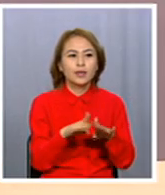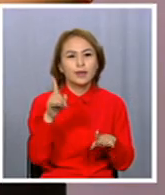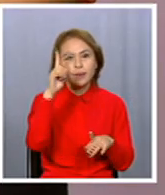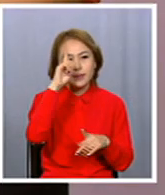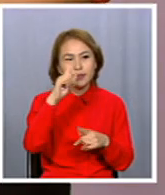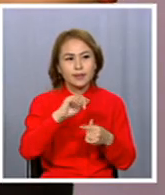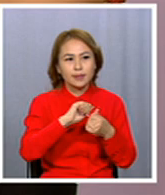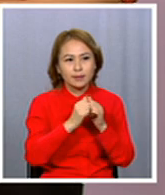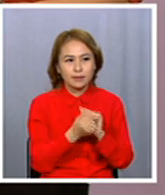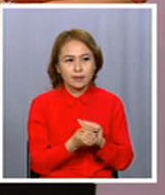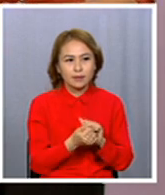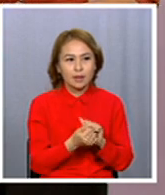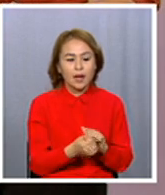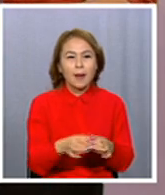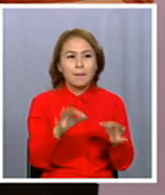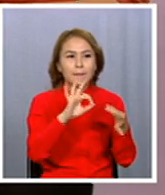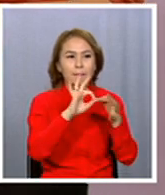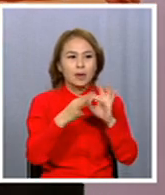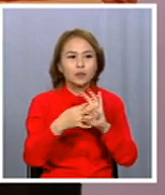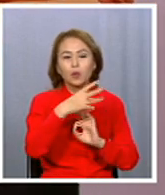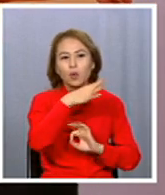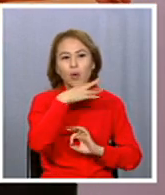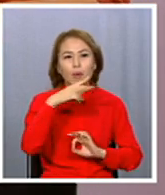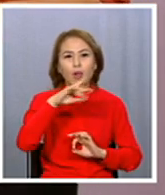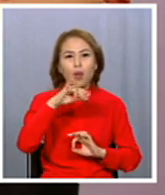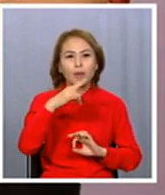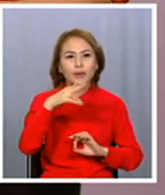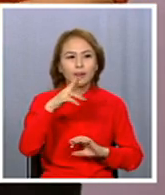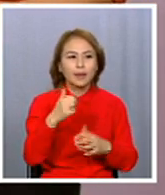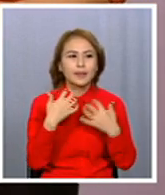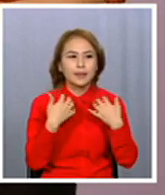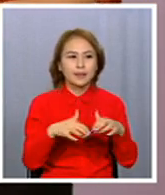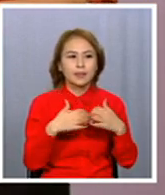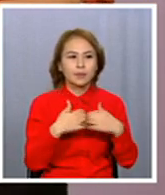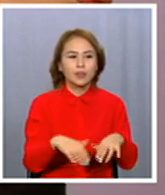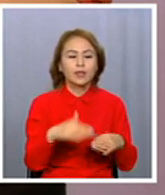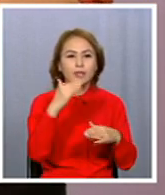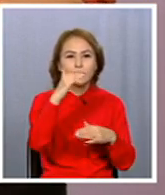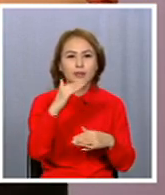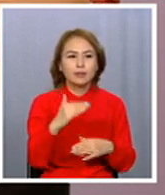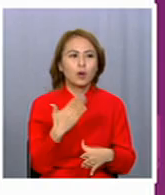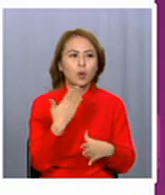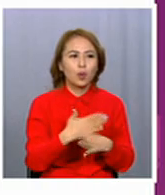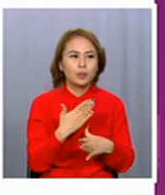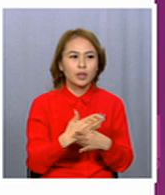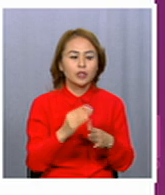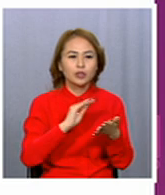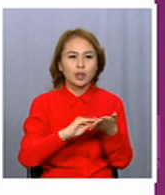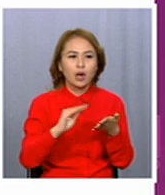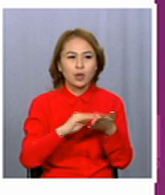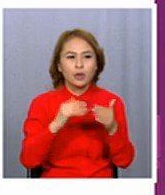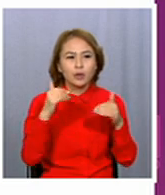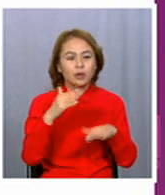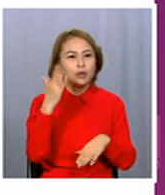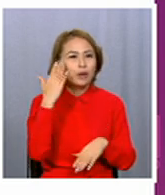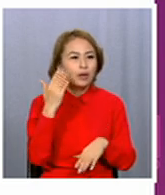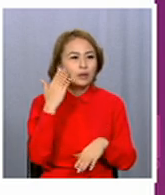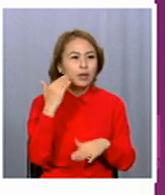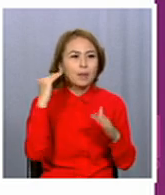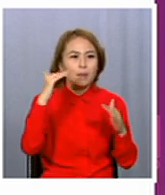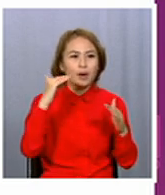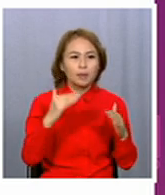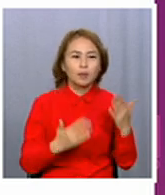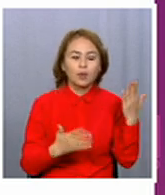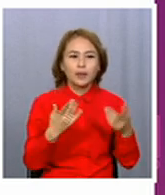сақтандар. Мәліметті көп логикалық есепті кестенің көмегімен шығару ыңғайлы. Баған мен